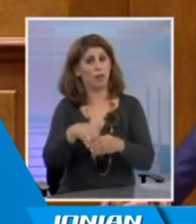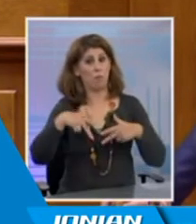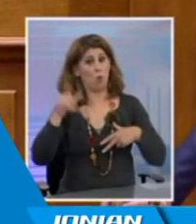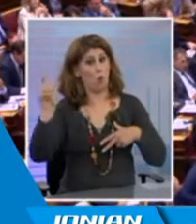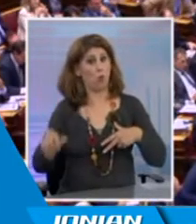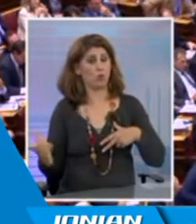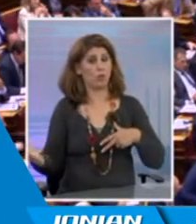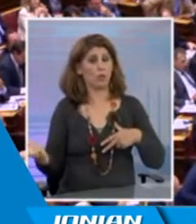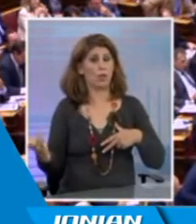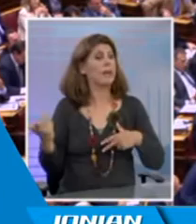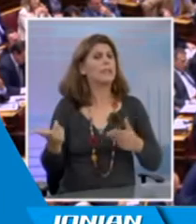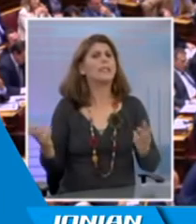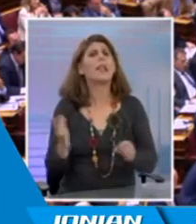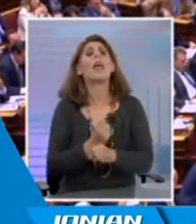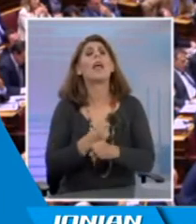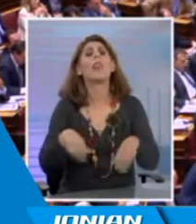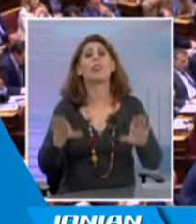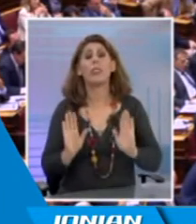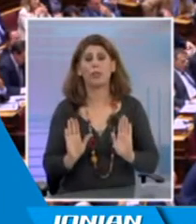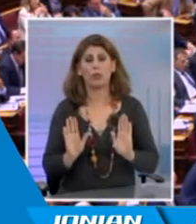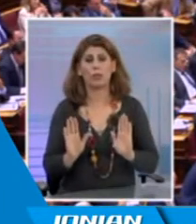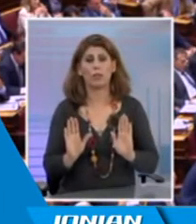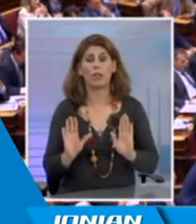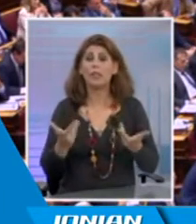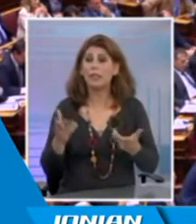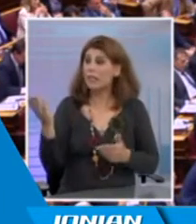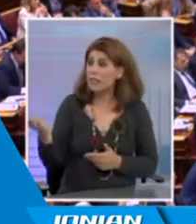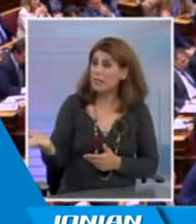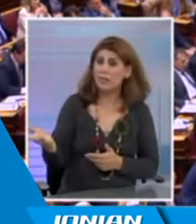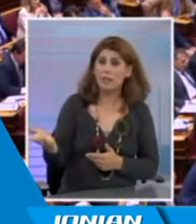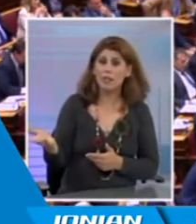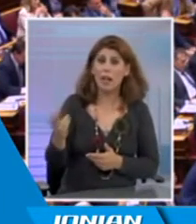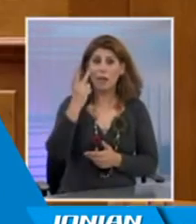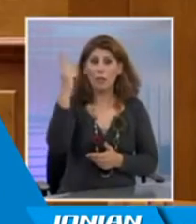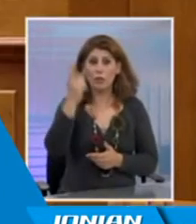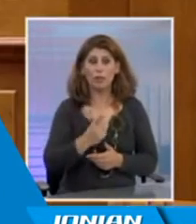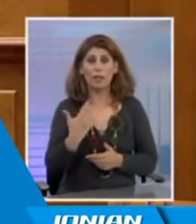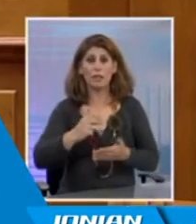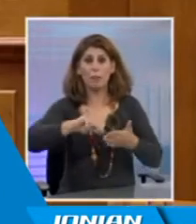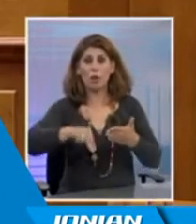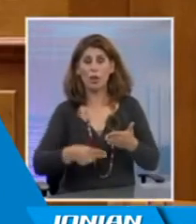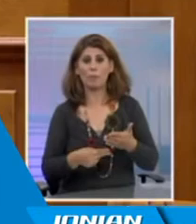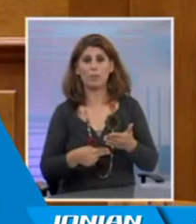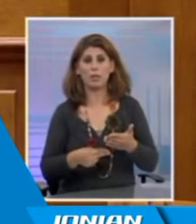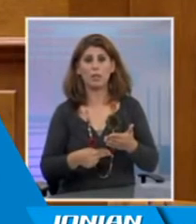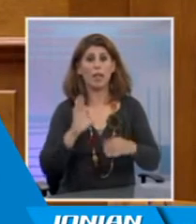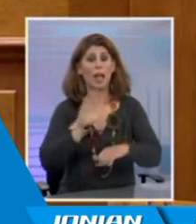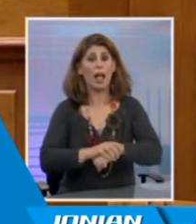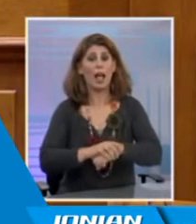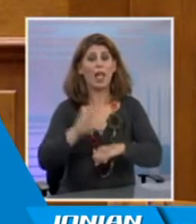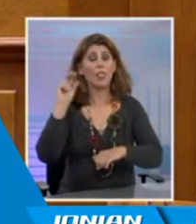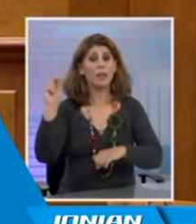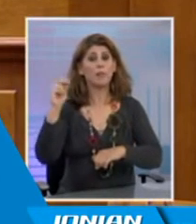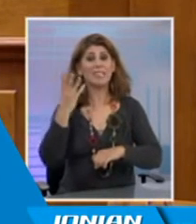Συμμετείχατε. Γιατί δεν το κατάφεραν αυτό? Γιατί εσείς, αντί για 2% είχατε υπογράψει και είχατε δεσμευτεί